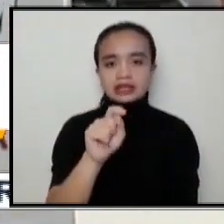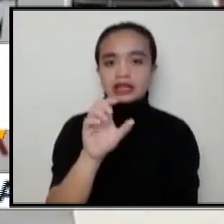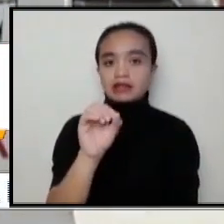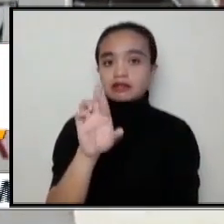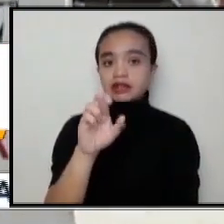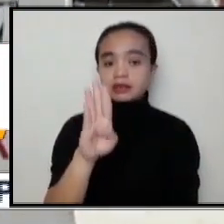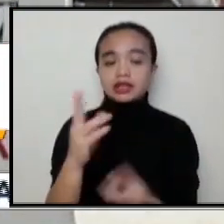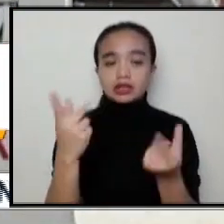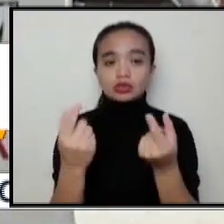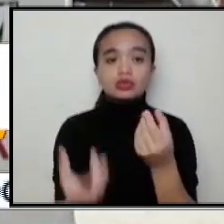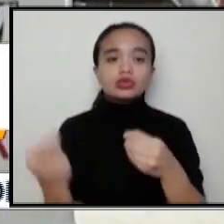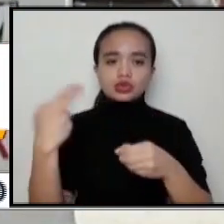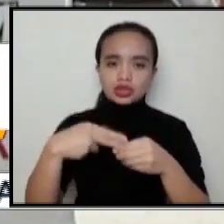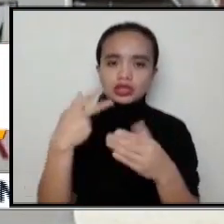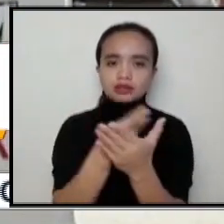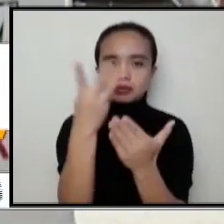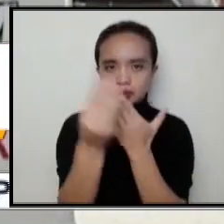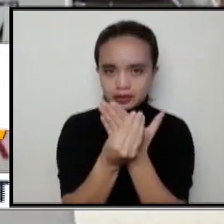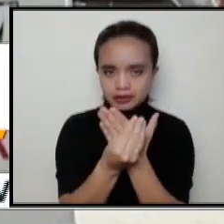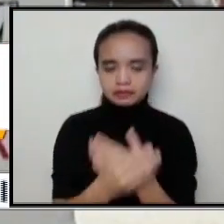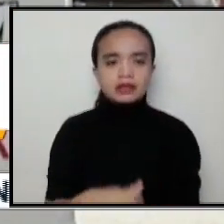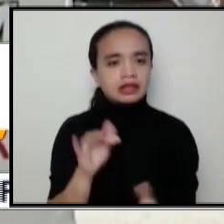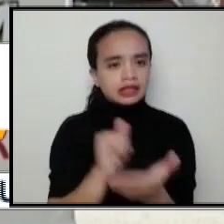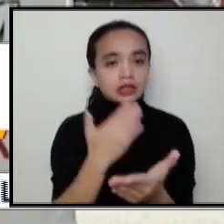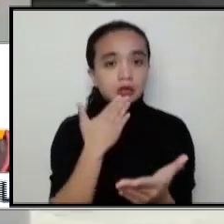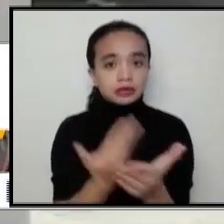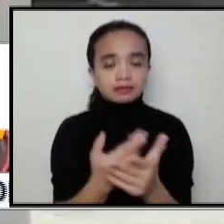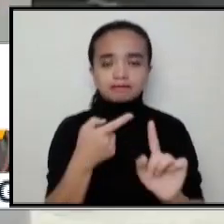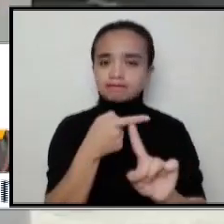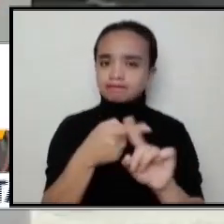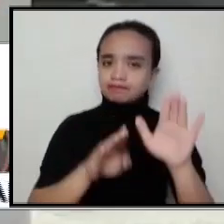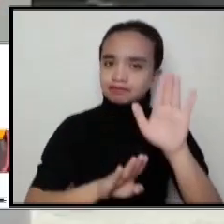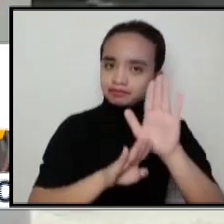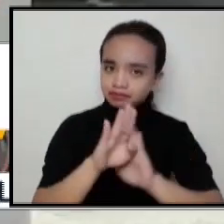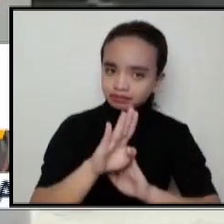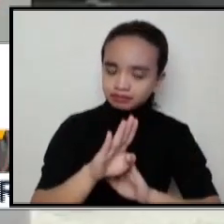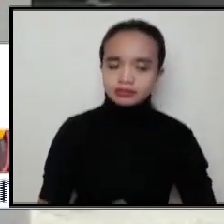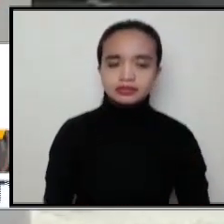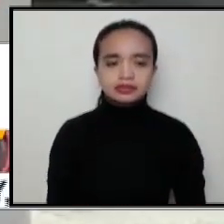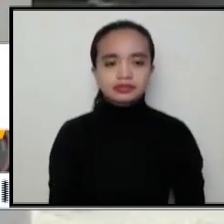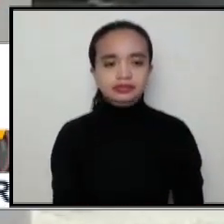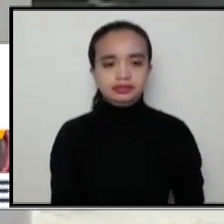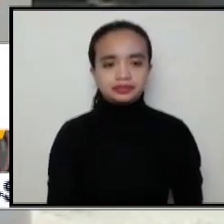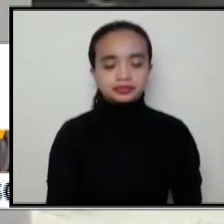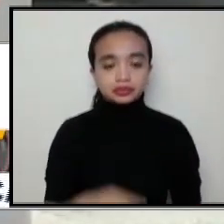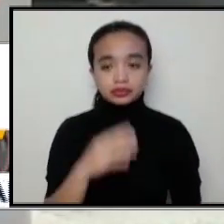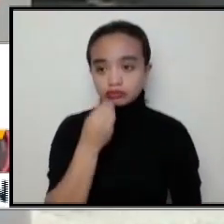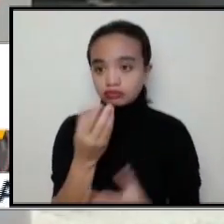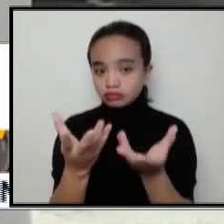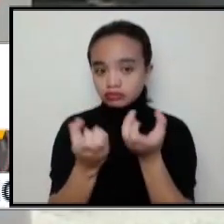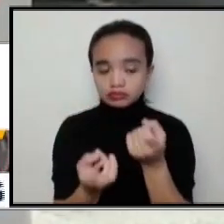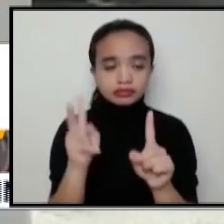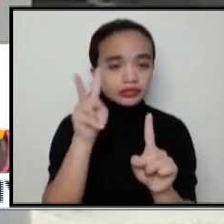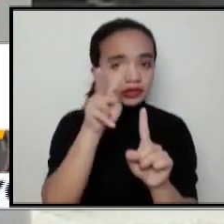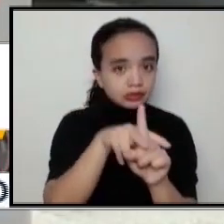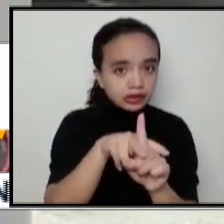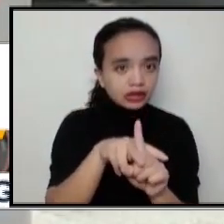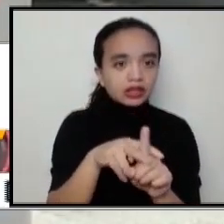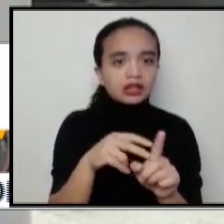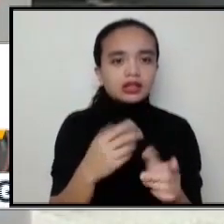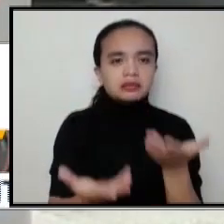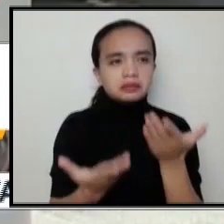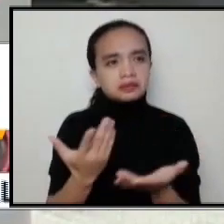So this is a positive development para dun sa mga gustong humabol, yung mga baka nag-iisip pa